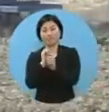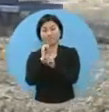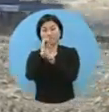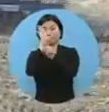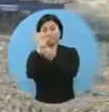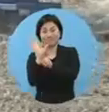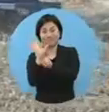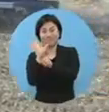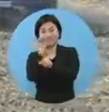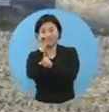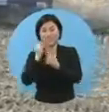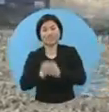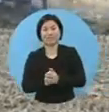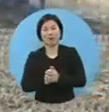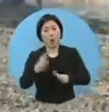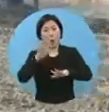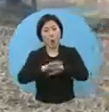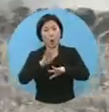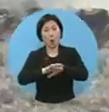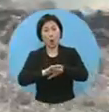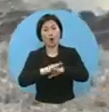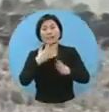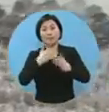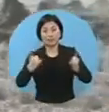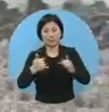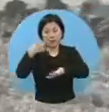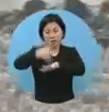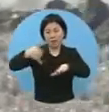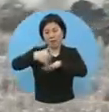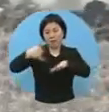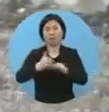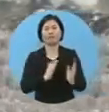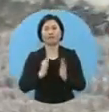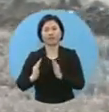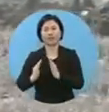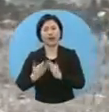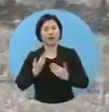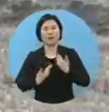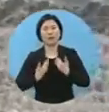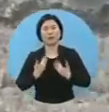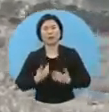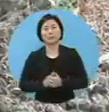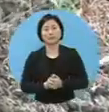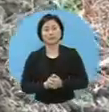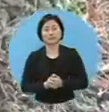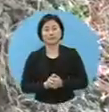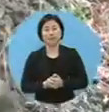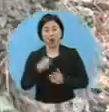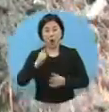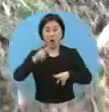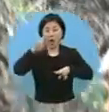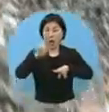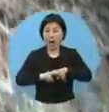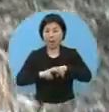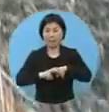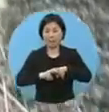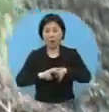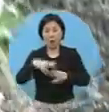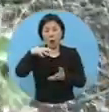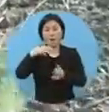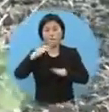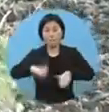날이 풀리면서 농민들은 묵은 논밭을 갈아엎고 농사 준비에 나섰습니다. 양진역에 앉아 탐스런